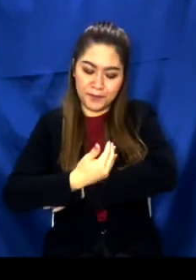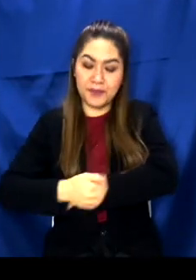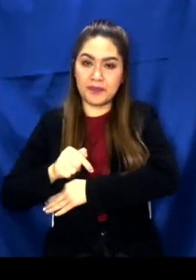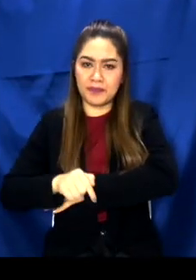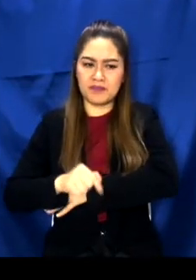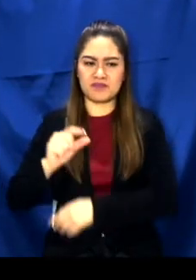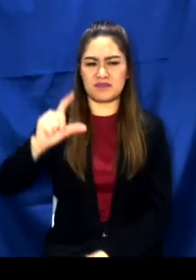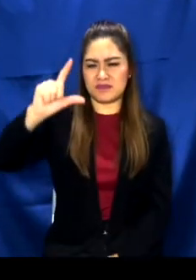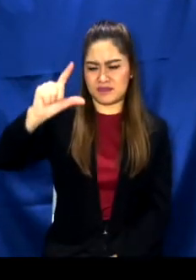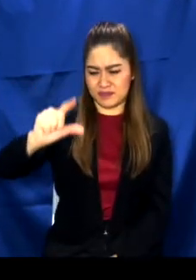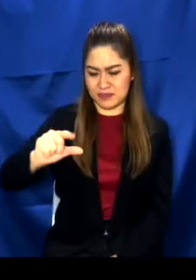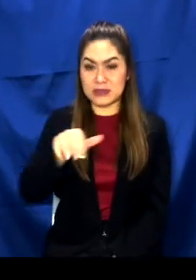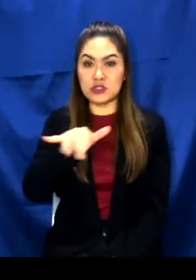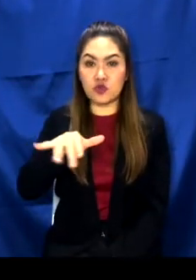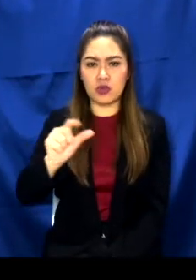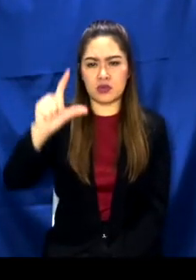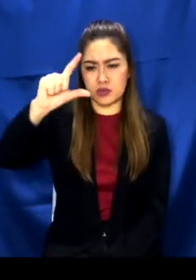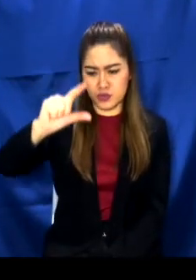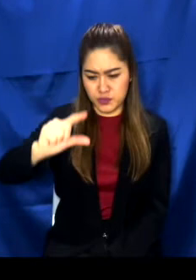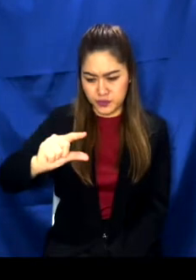เบเกอรี่ใหญ่ไปแล้วก็ย่อให้เล็กลงก็ได้